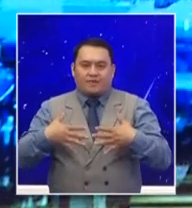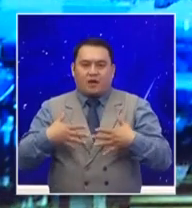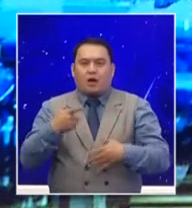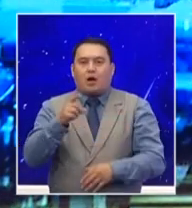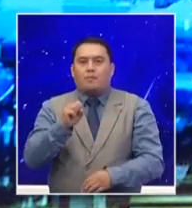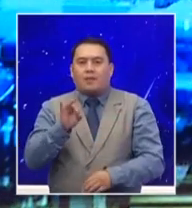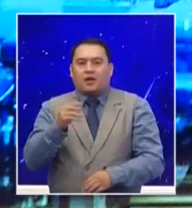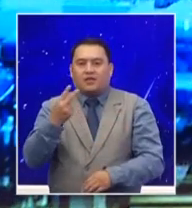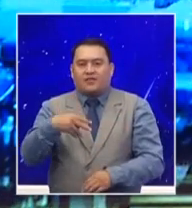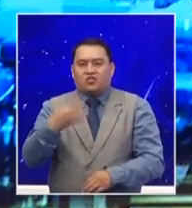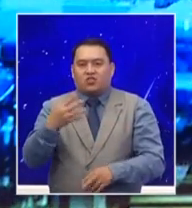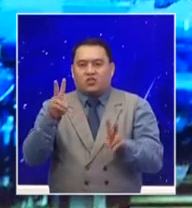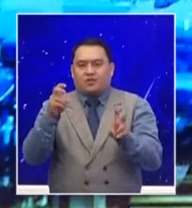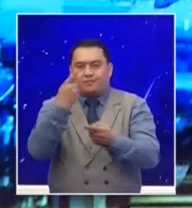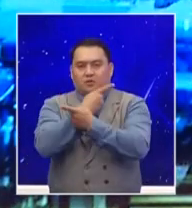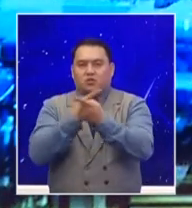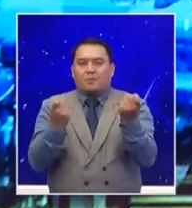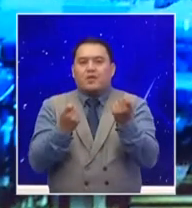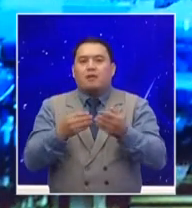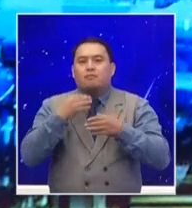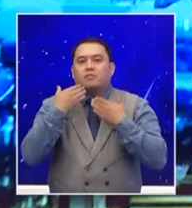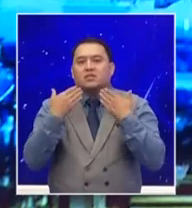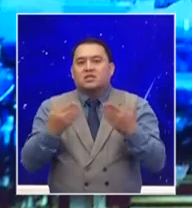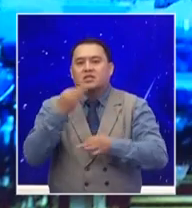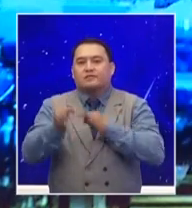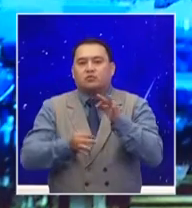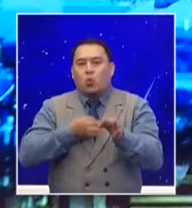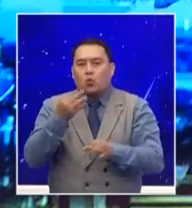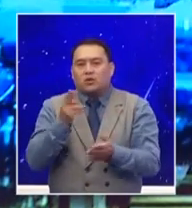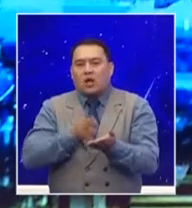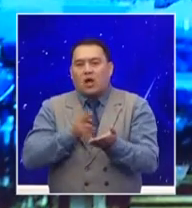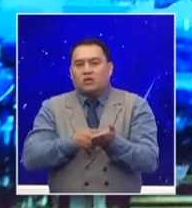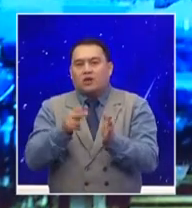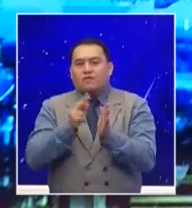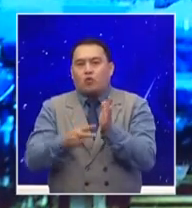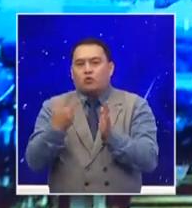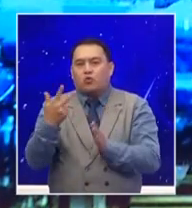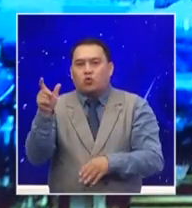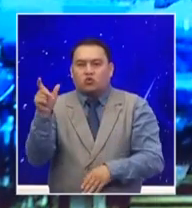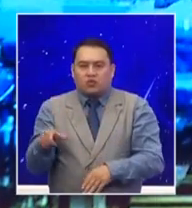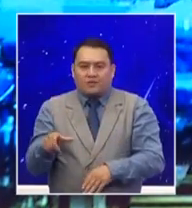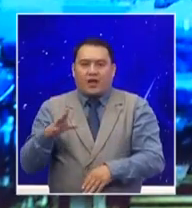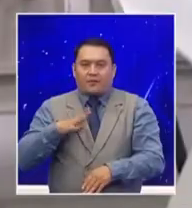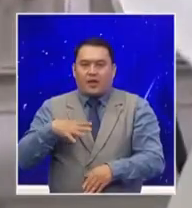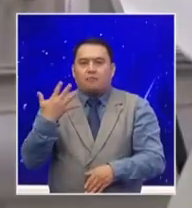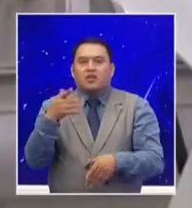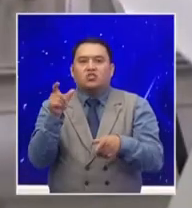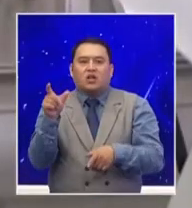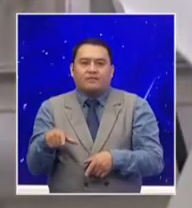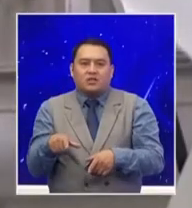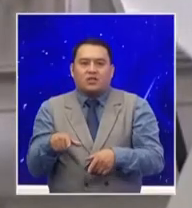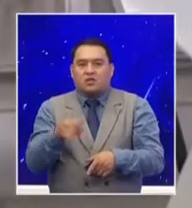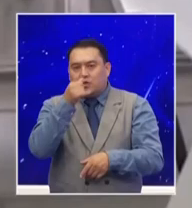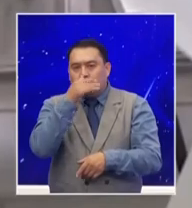сообщает Хабар-24. За последние сутки коронавирус подтвердился еще у 83 казахстанцев. 5 человек, к сожалению,